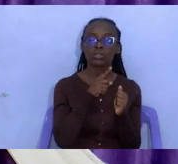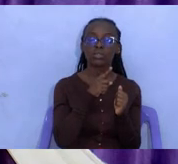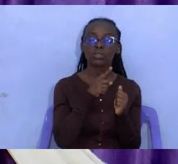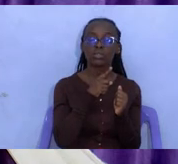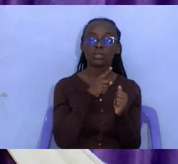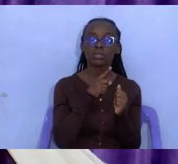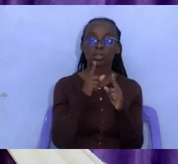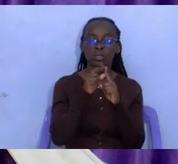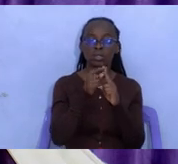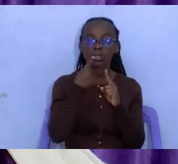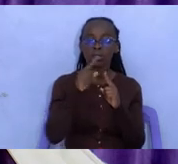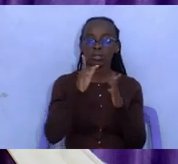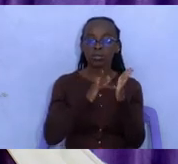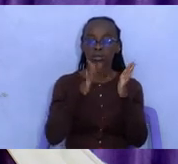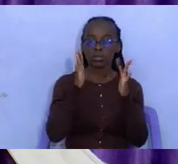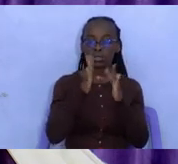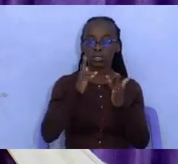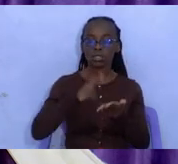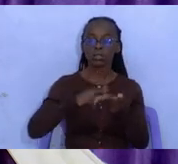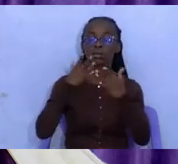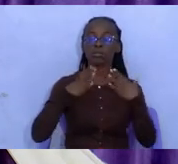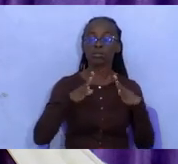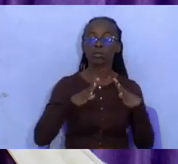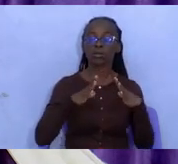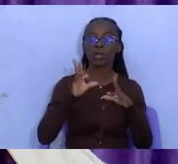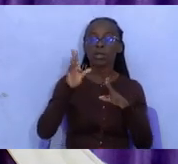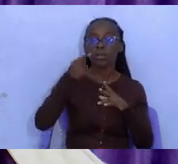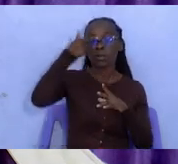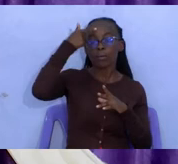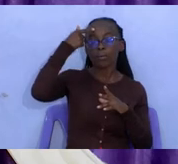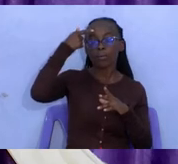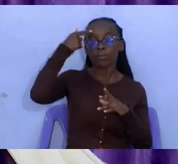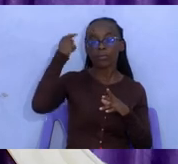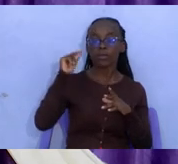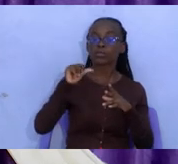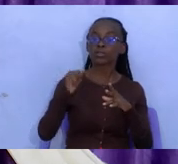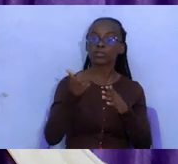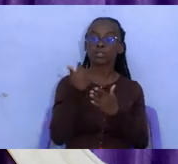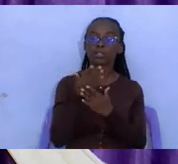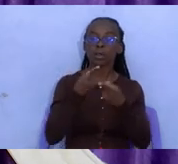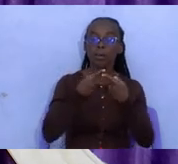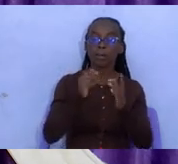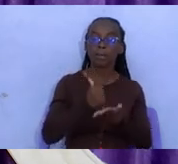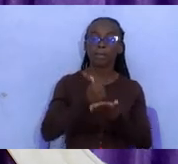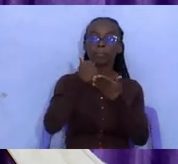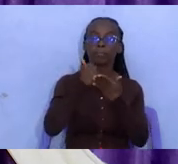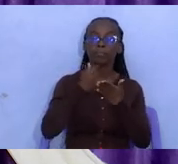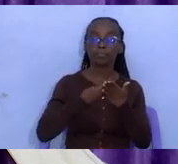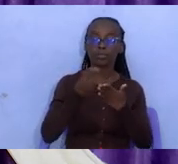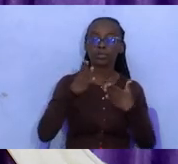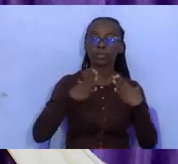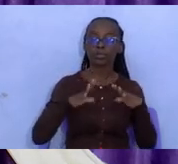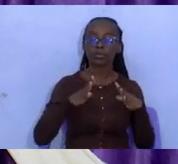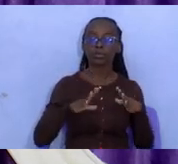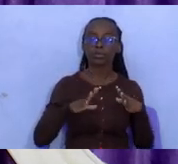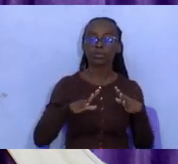Maandiko inasema Yesu amewainua watu, na si kwa sababu nyingine, wawasaidie watakatifu hadi